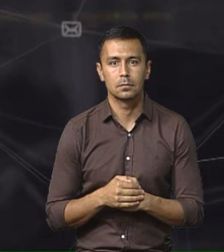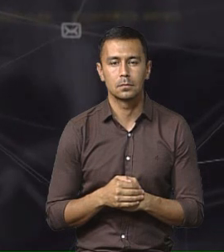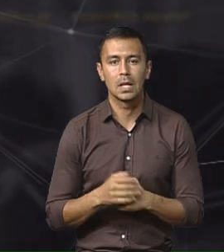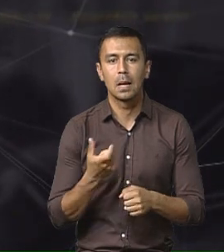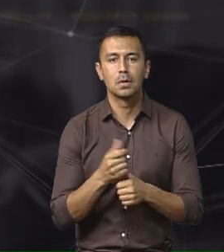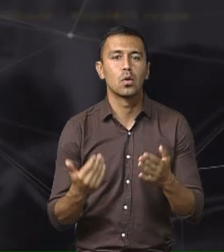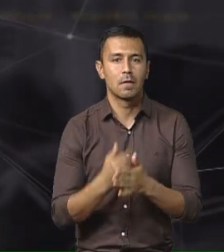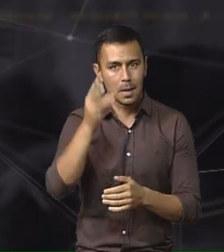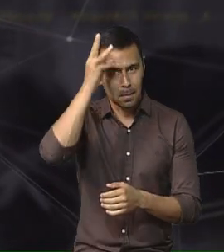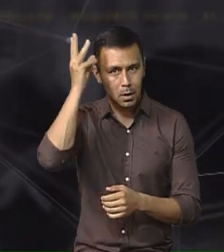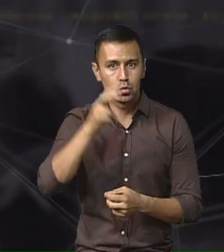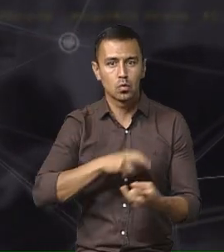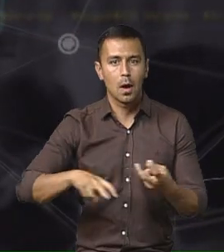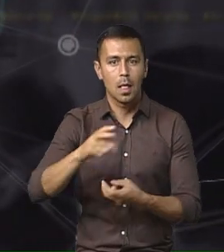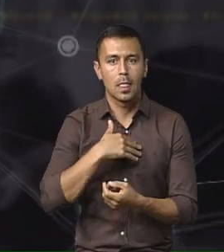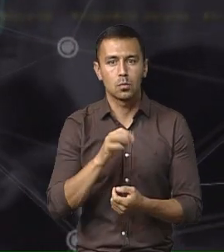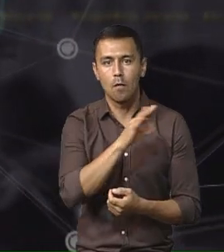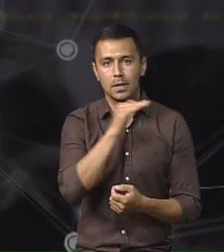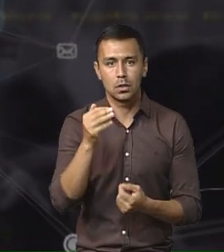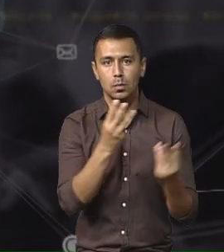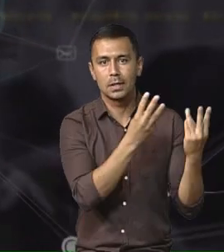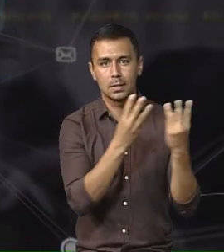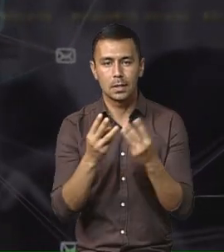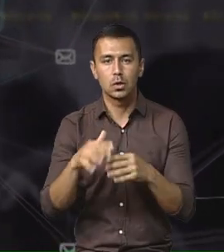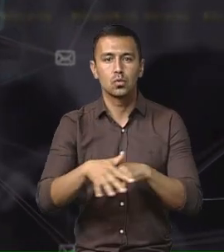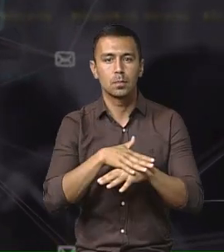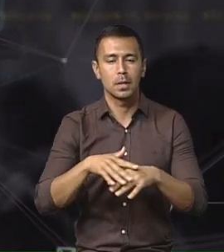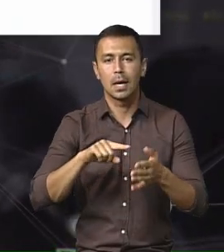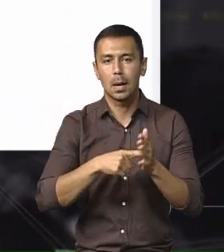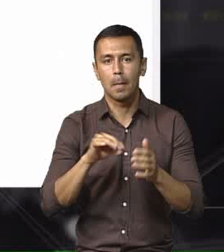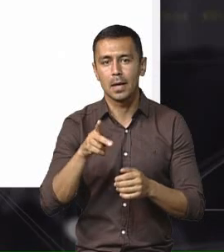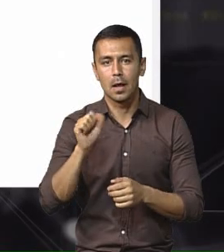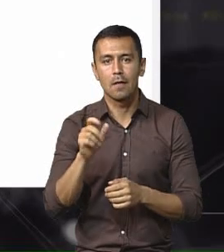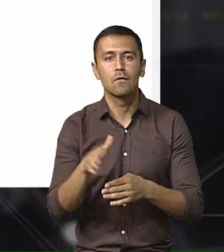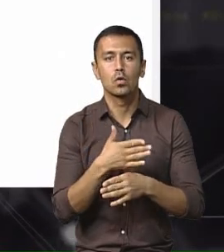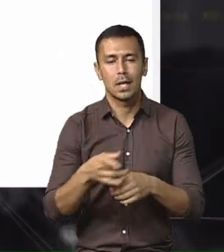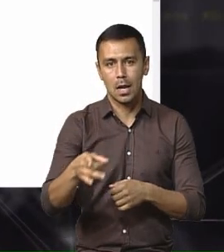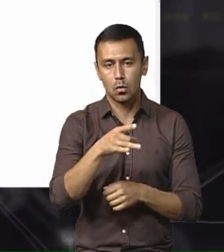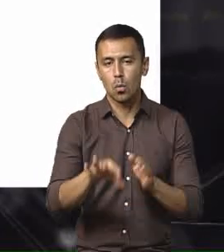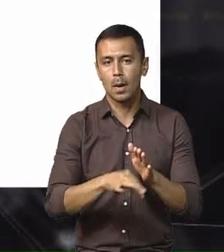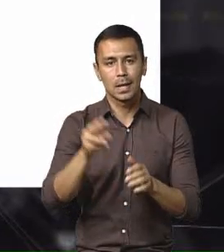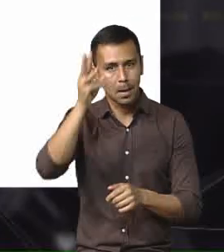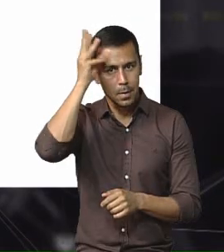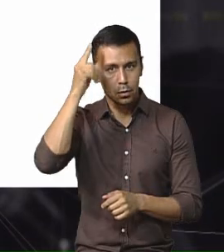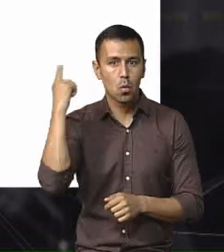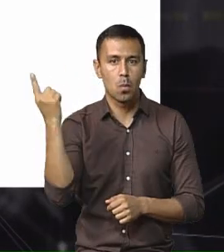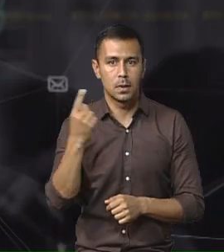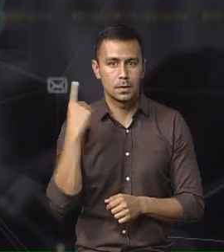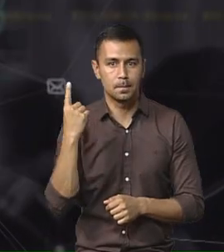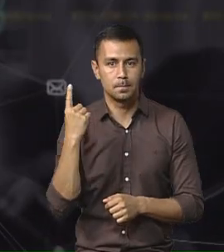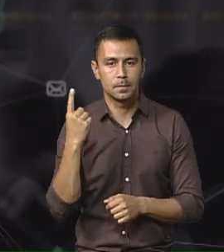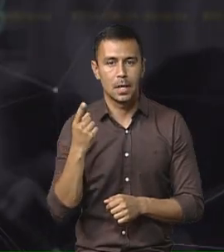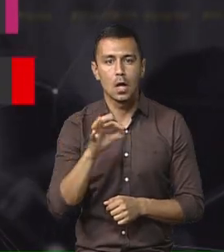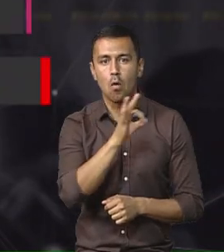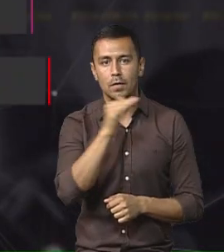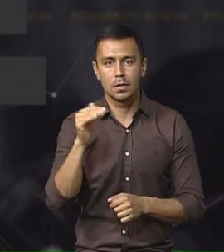Більше новин Хмельниччини шукайте на нашому офіційному сайті «Суспільне.Медіа», де у розділі «Регіони» обирайте Хмельницьку область, та на